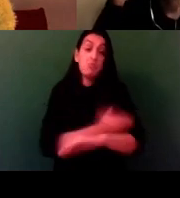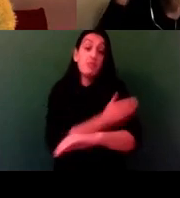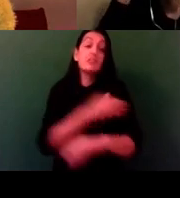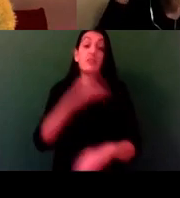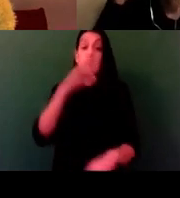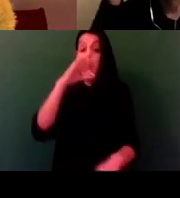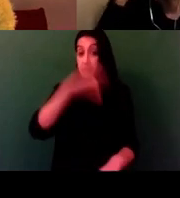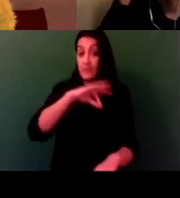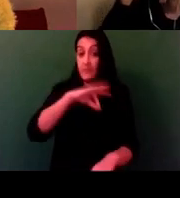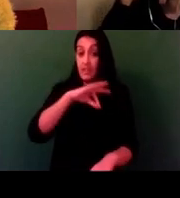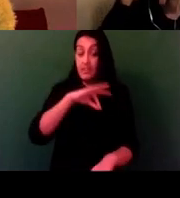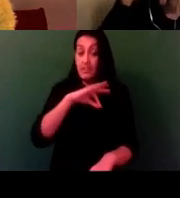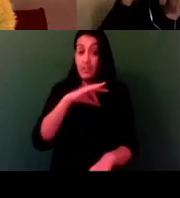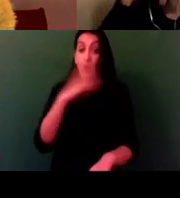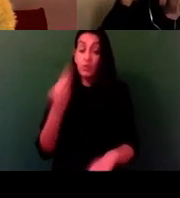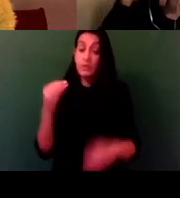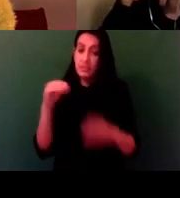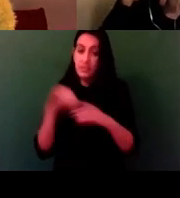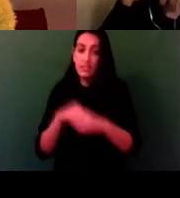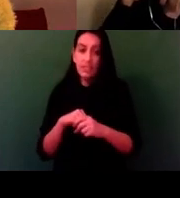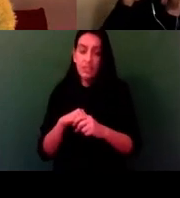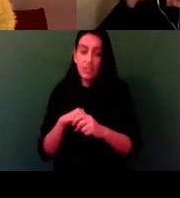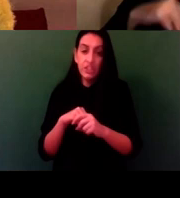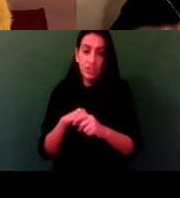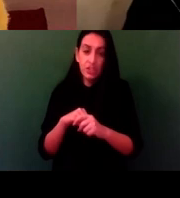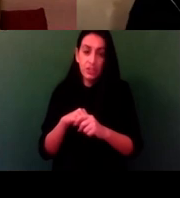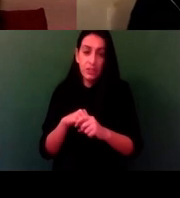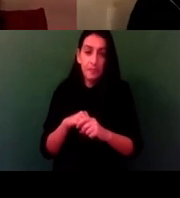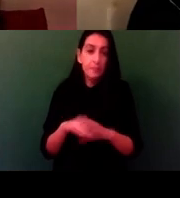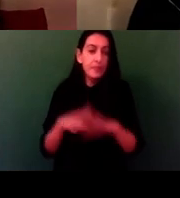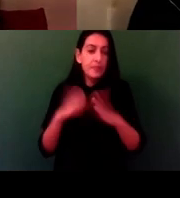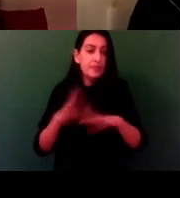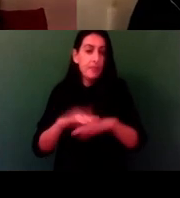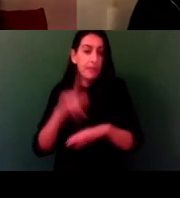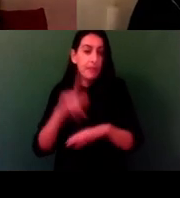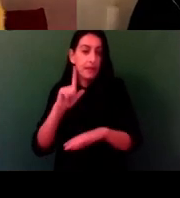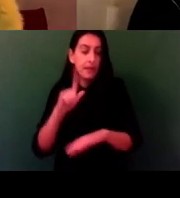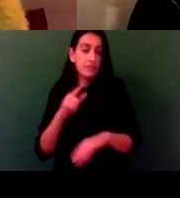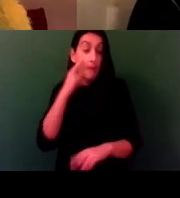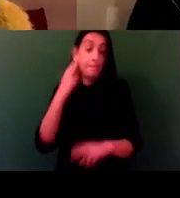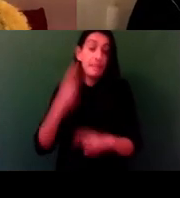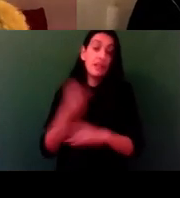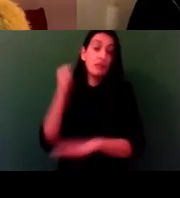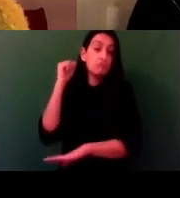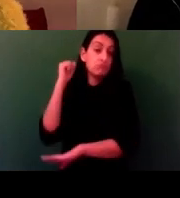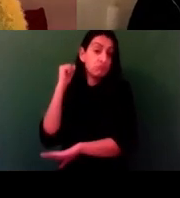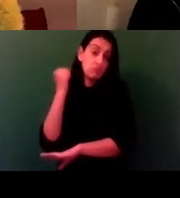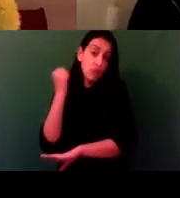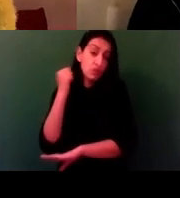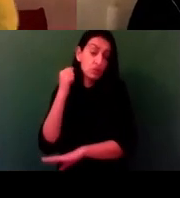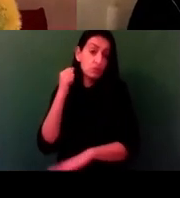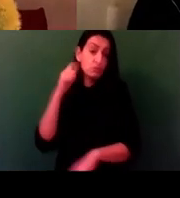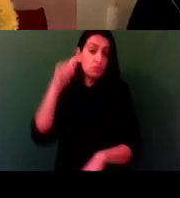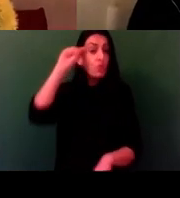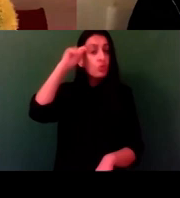senaryolar oluşacağını tartışması anlamlı. Ama tasarıma, Taksim Meydanı diyelim ya da Üsküdar diyelim ya da Salacak diyelim, herhangi büyük bir